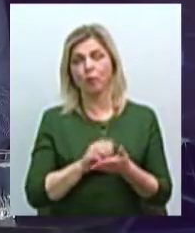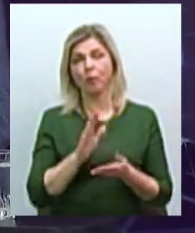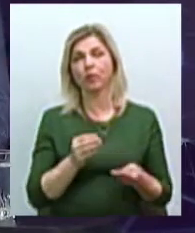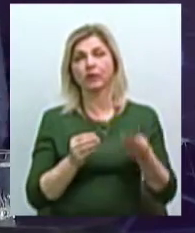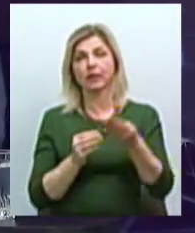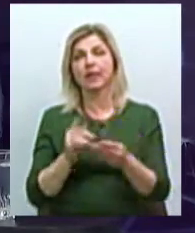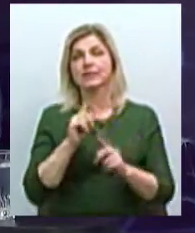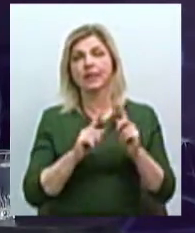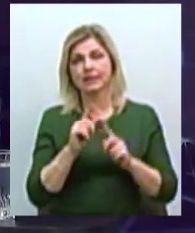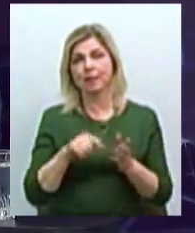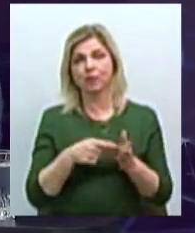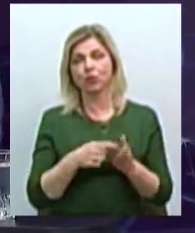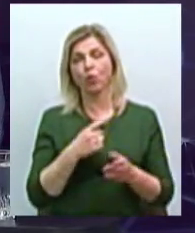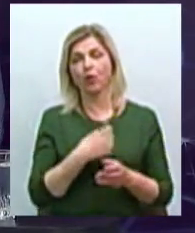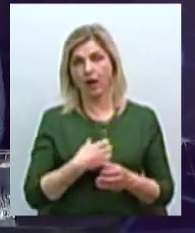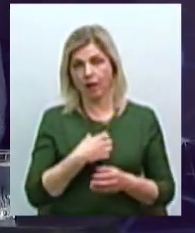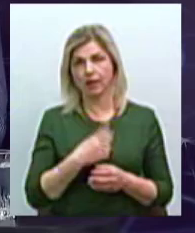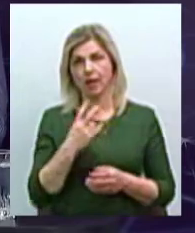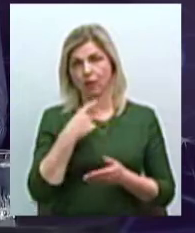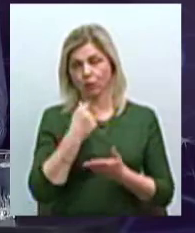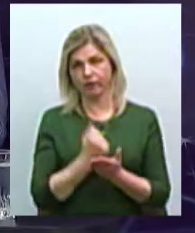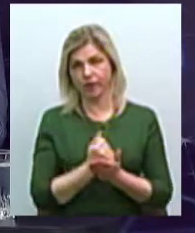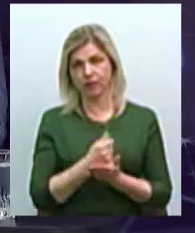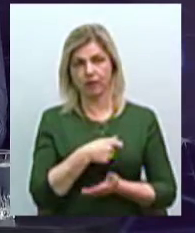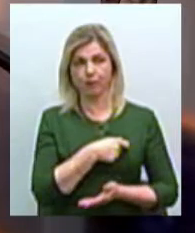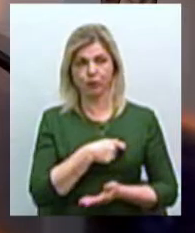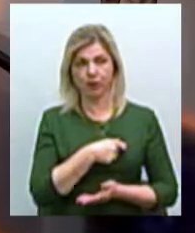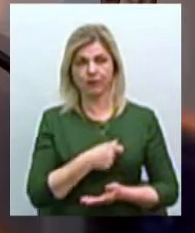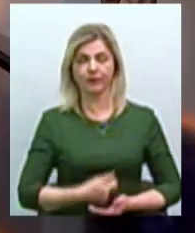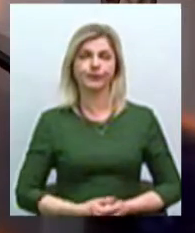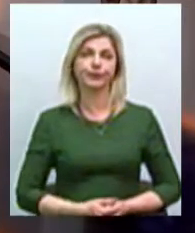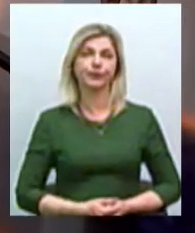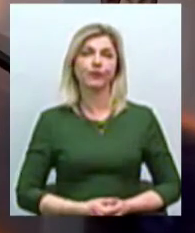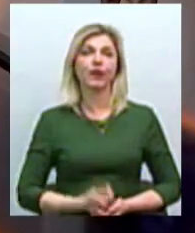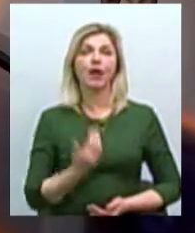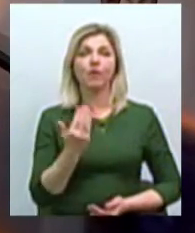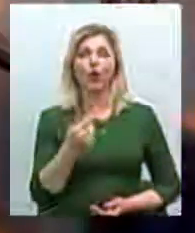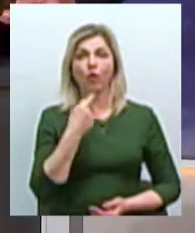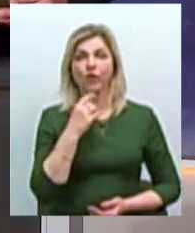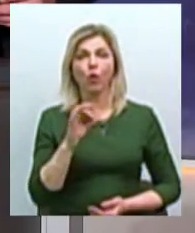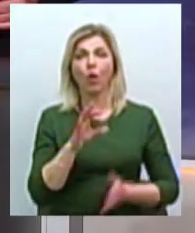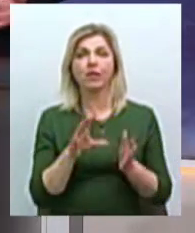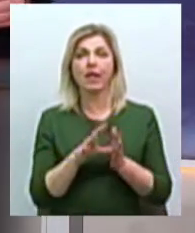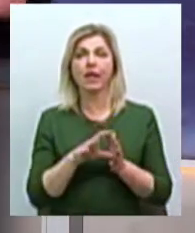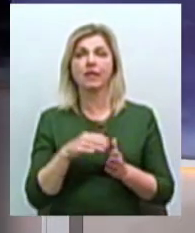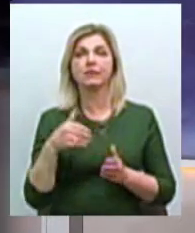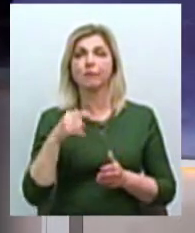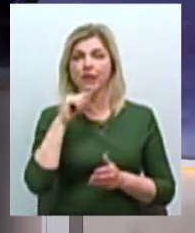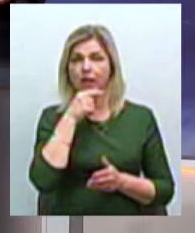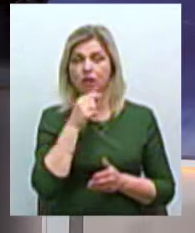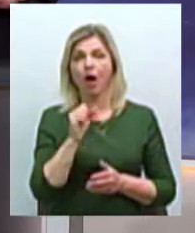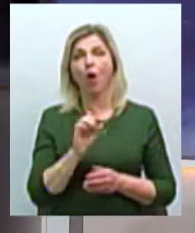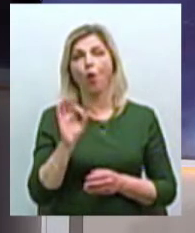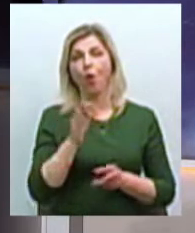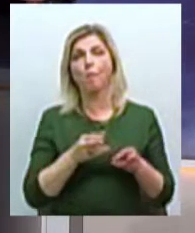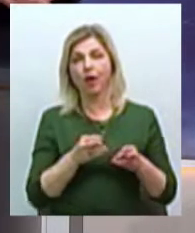сесію міської ради для затвердження депутатів. Дякую. Ви говорили здебільшого про енергозбереження, але про опалення нам все ж